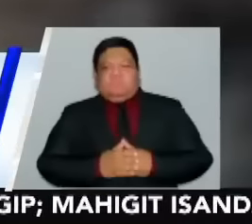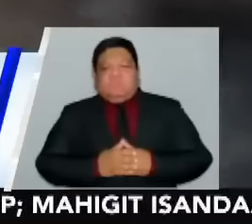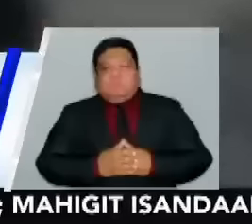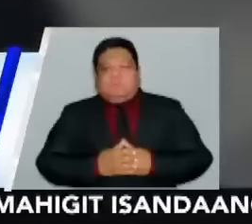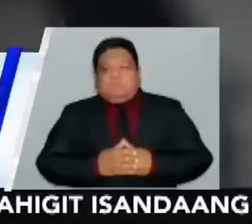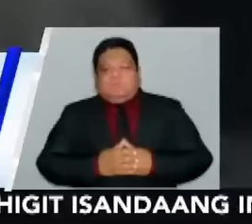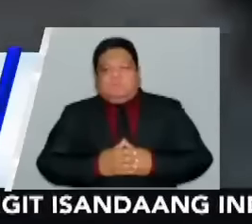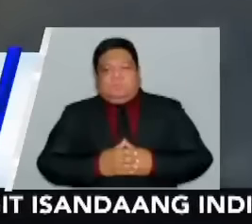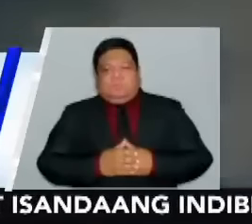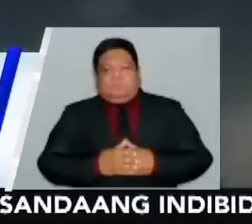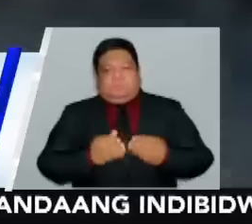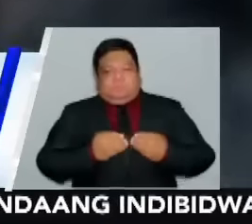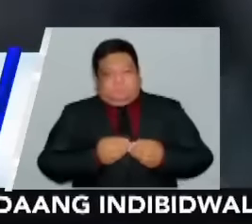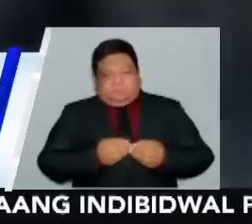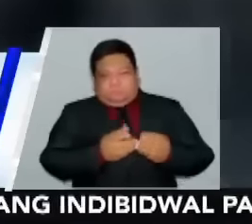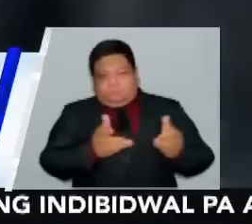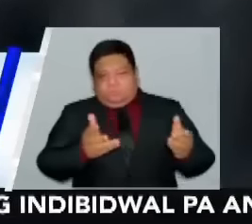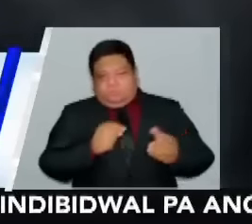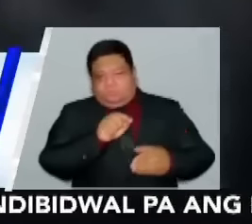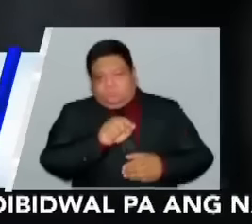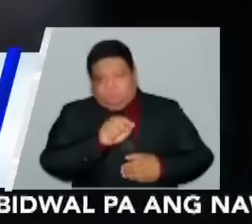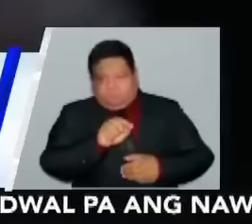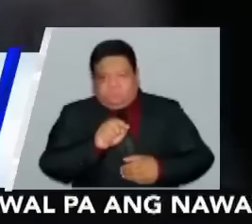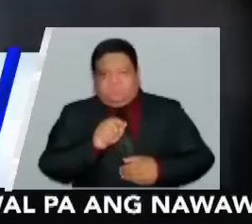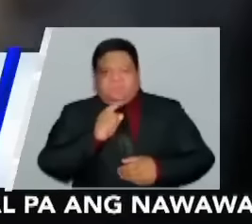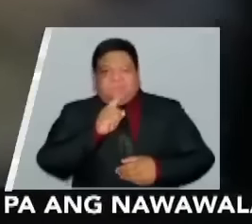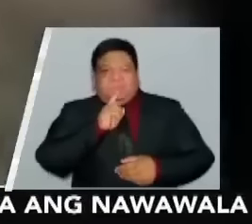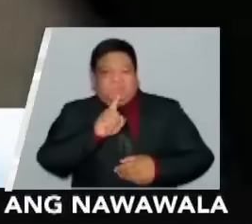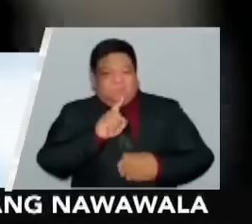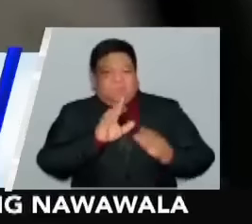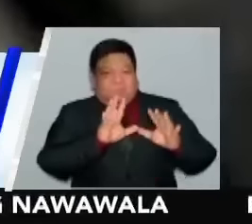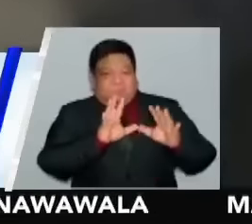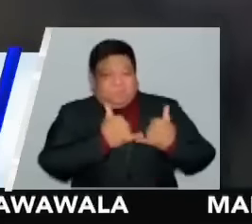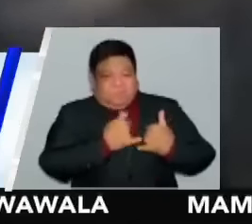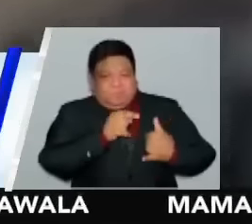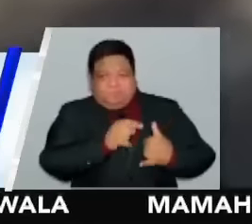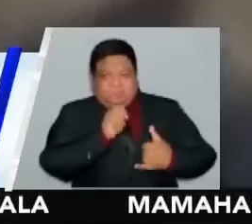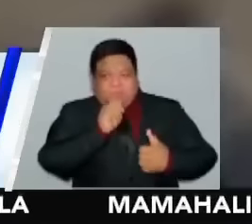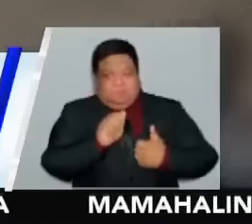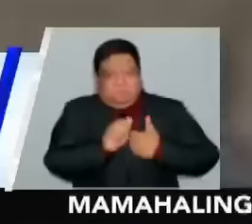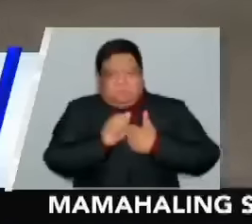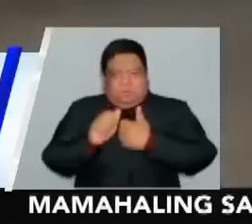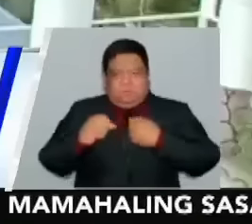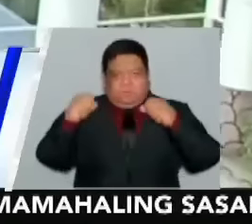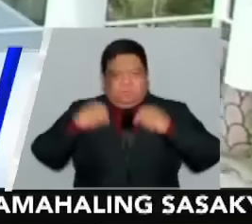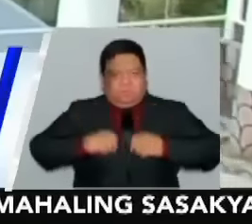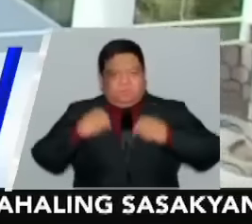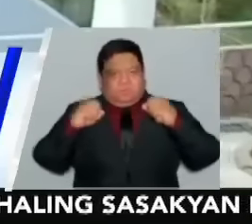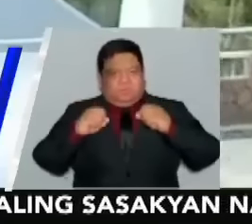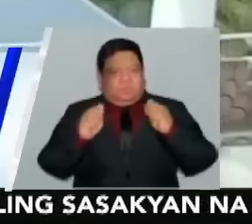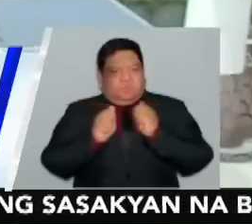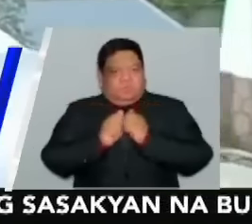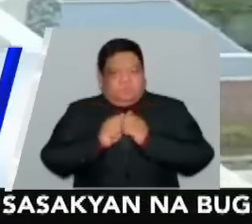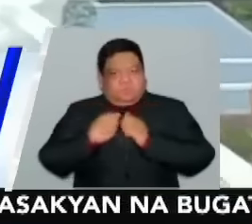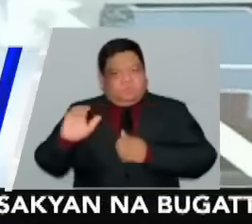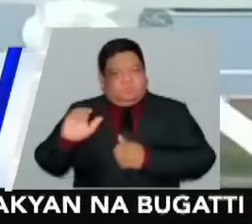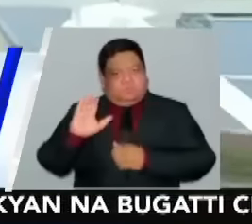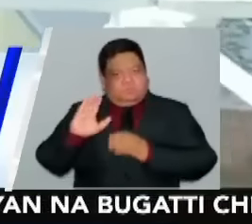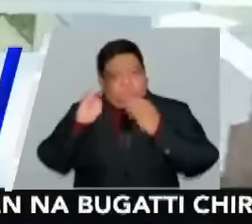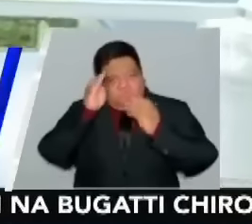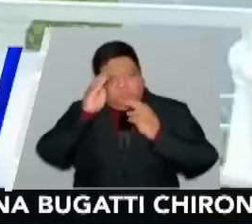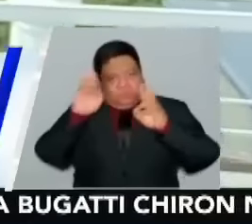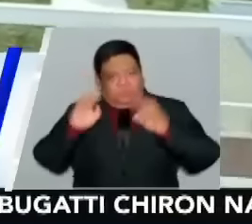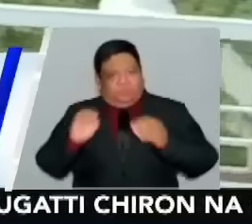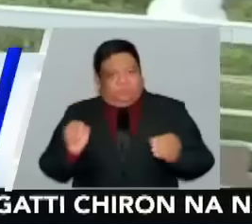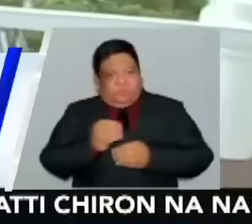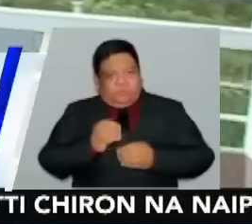Anunas. Hindi raw tumapad ang developer sa napag-usapan nila ng LGU na tigil muna ang demolisyon. Ayon sa post, sa pulong